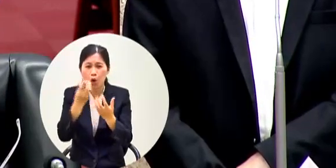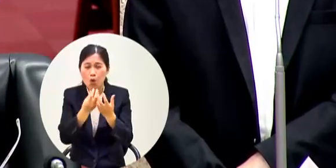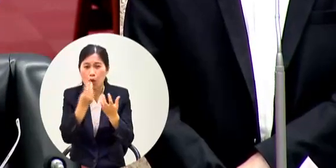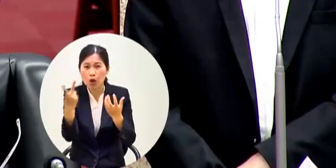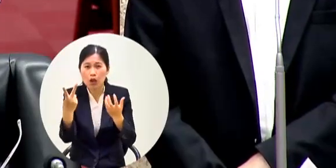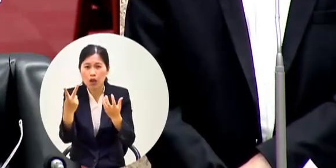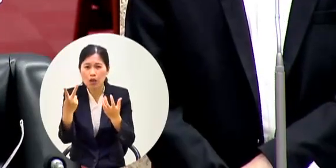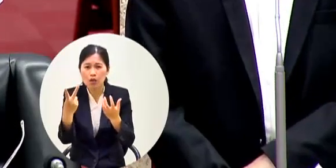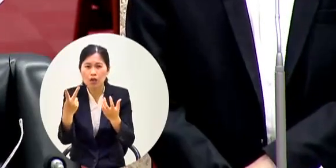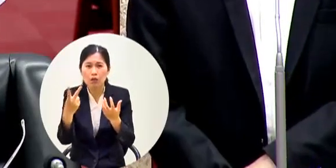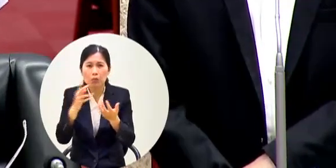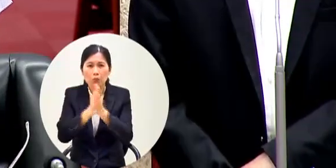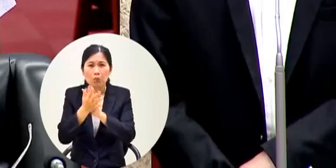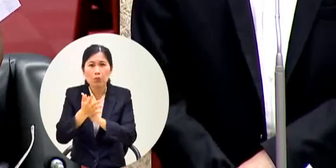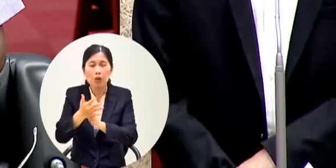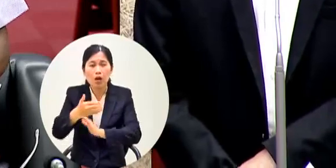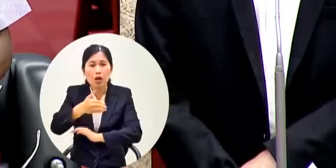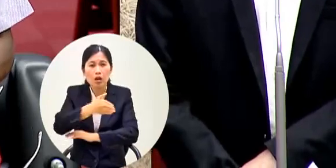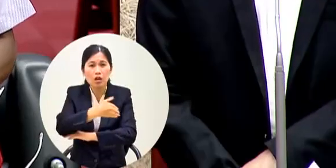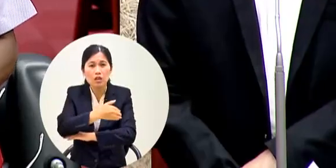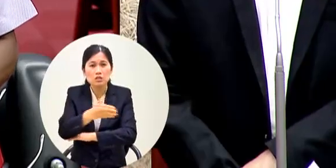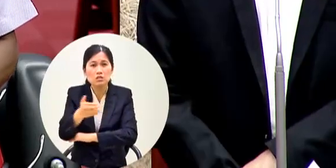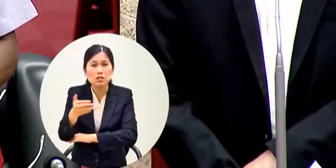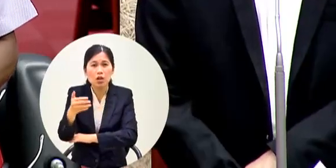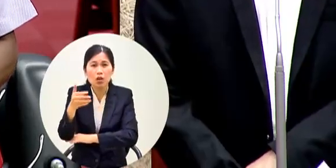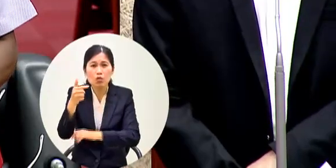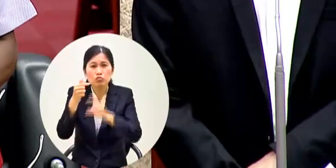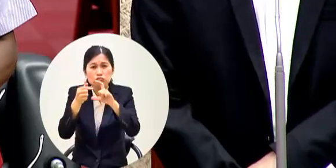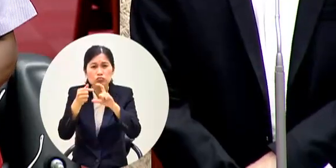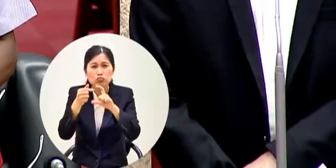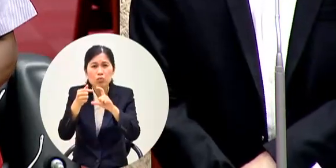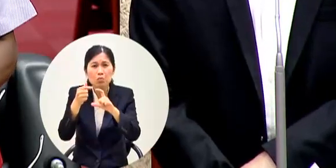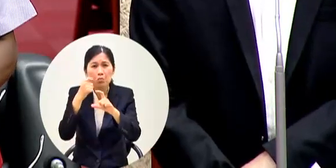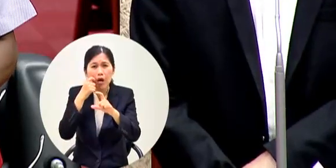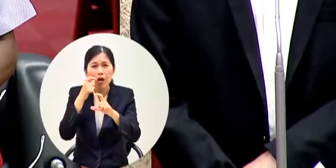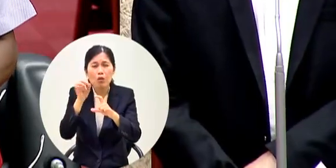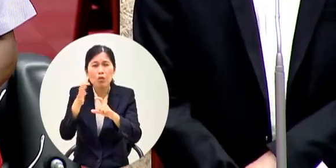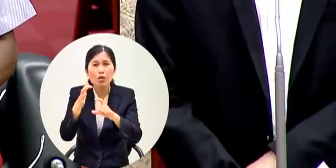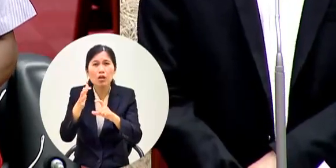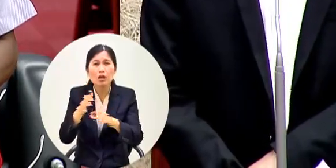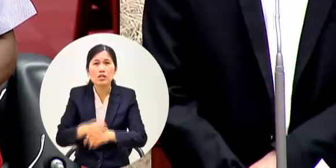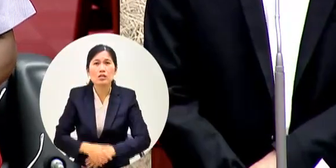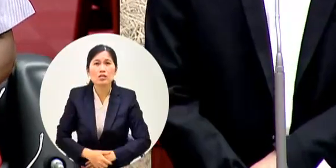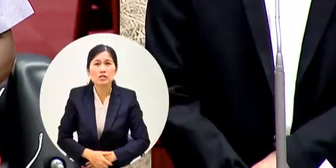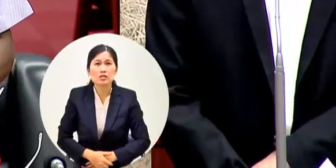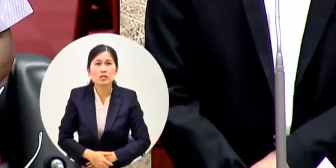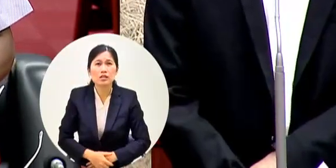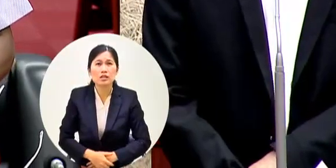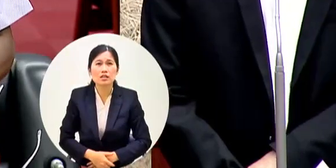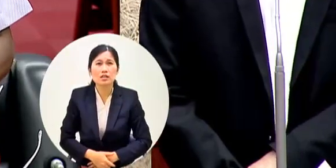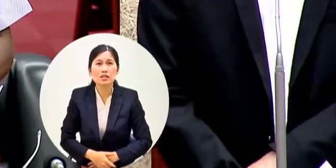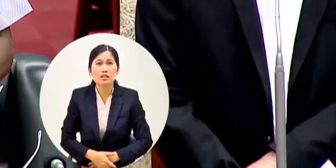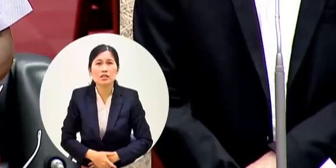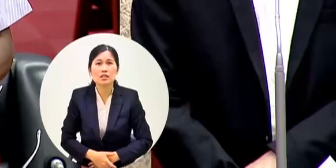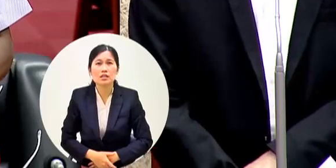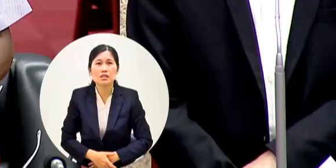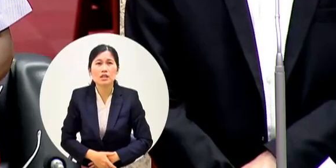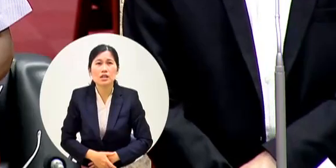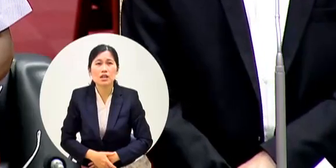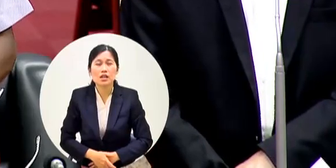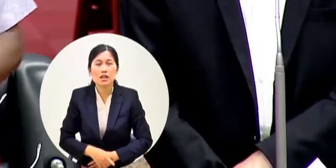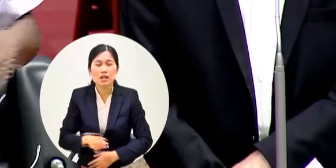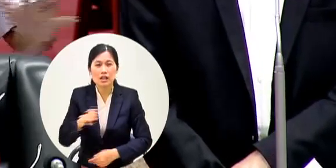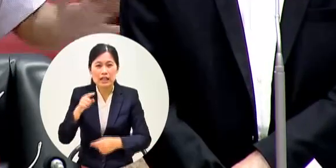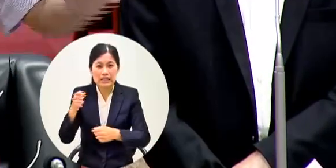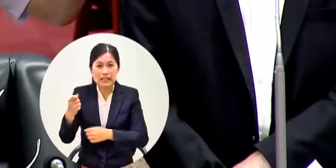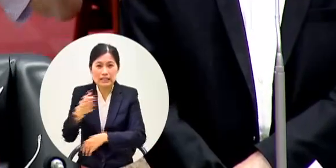区跟乡村区，目前我们八个里有两个里一直没有